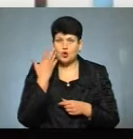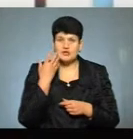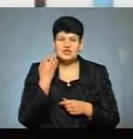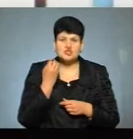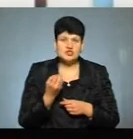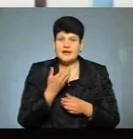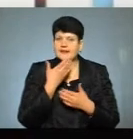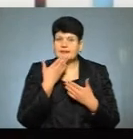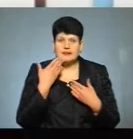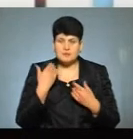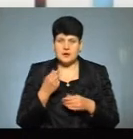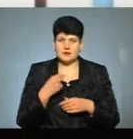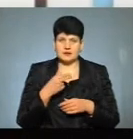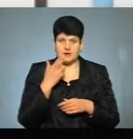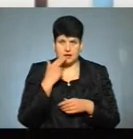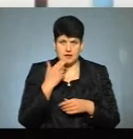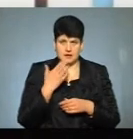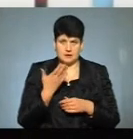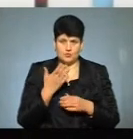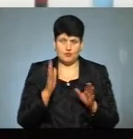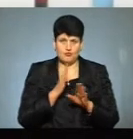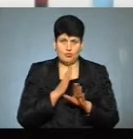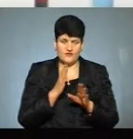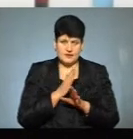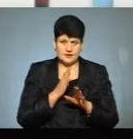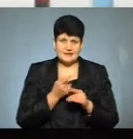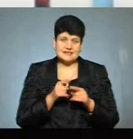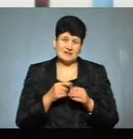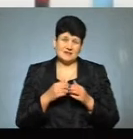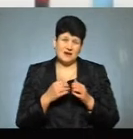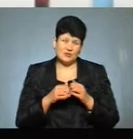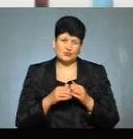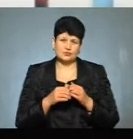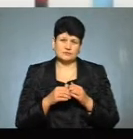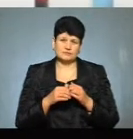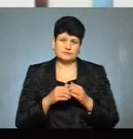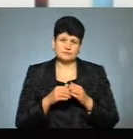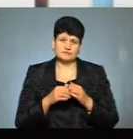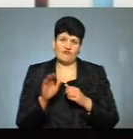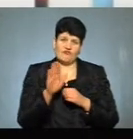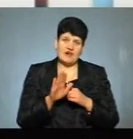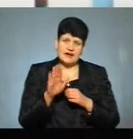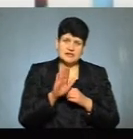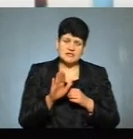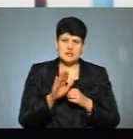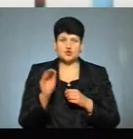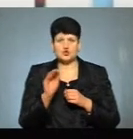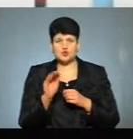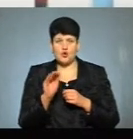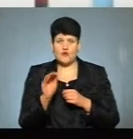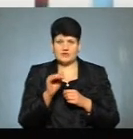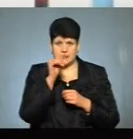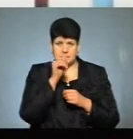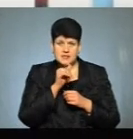циркулює вірус в повітрі. Це в середньому кінець вересня, жовтень місяць.